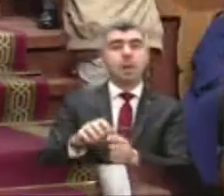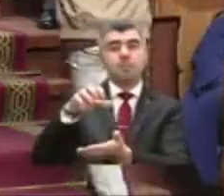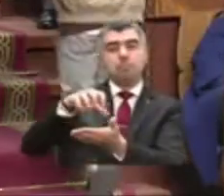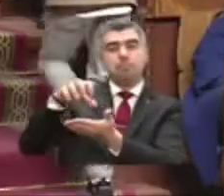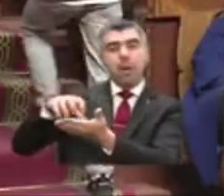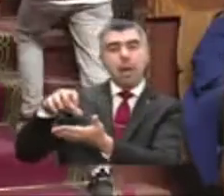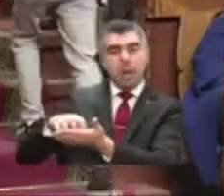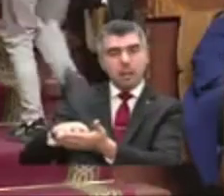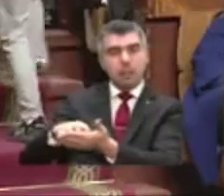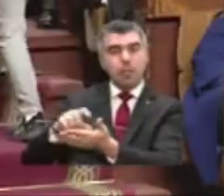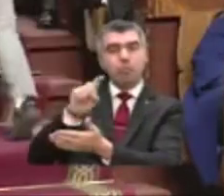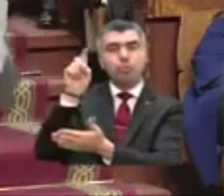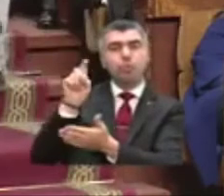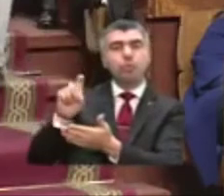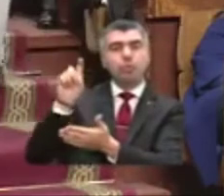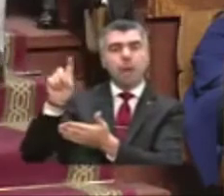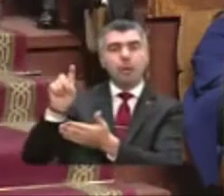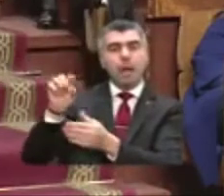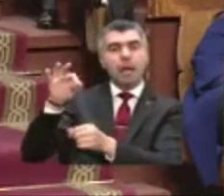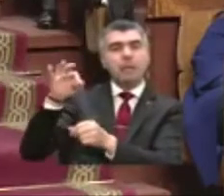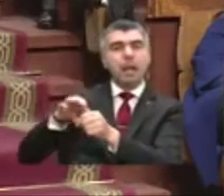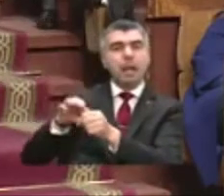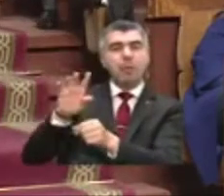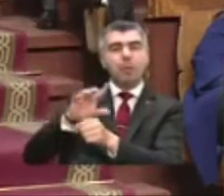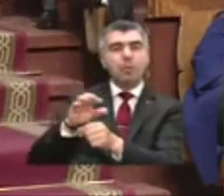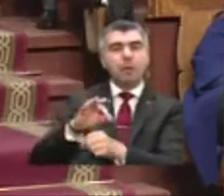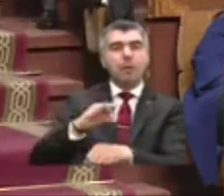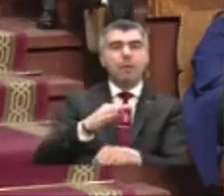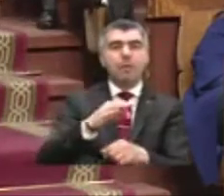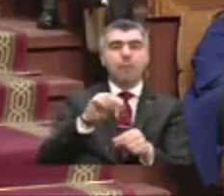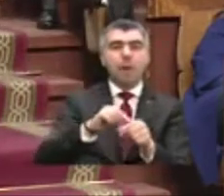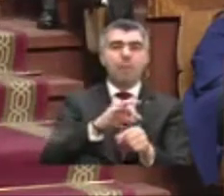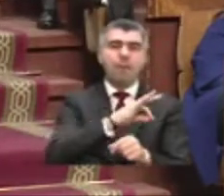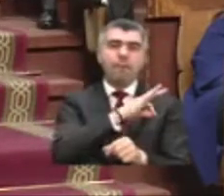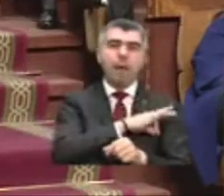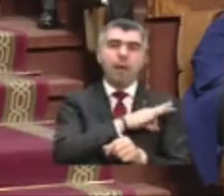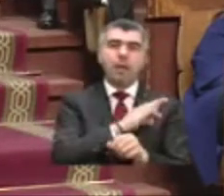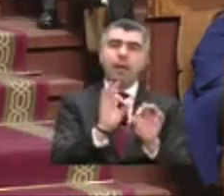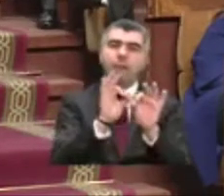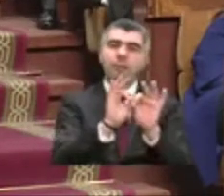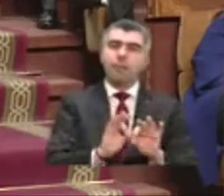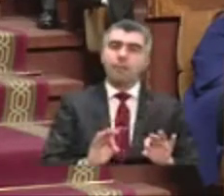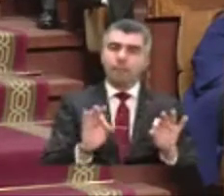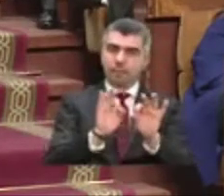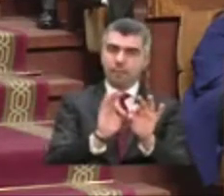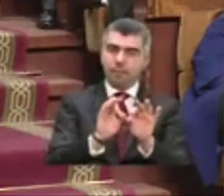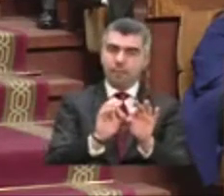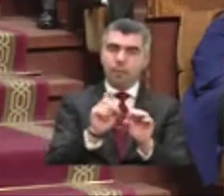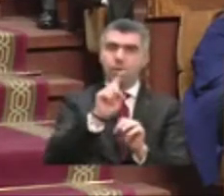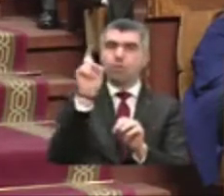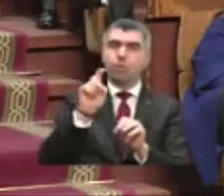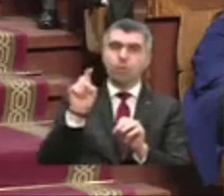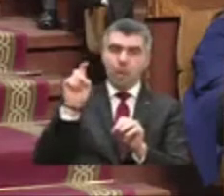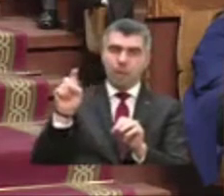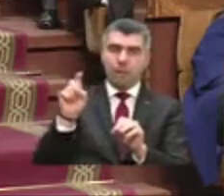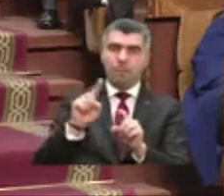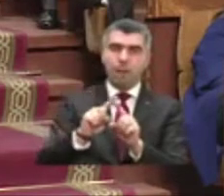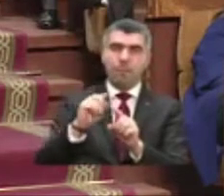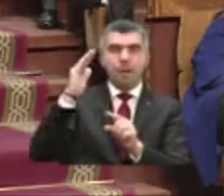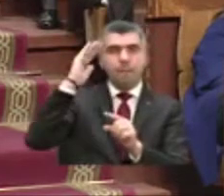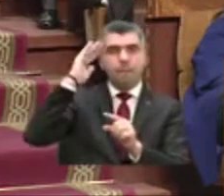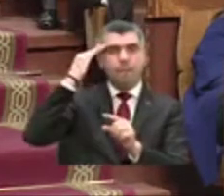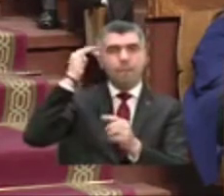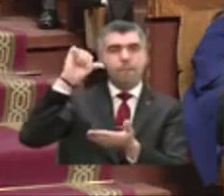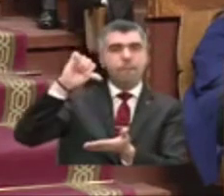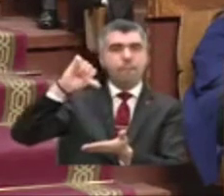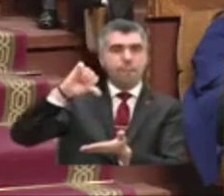في السنين الأخيرة لم تستفد من هذا البرنامج، وأخص بالذكر بعض الجماعات في الإقليم والعقوب، حيث يعود إنجاز